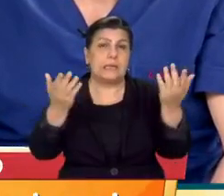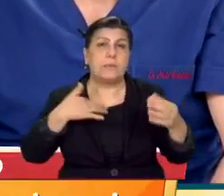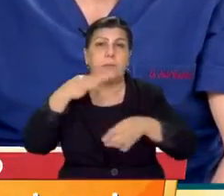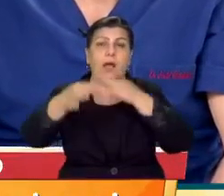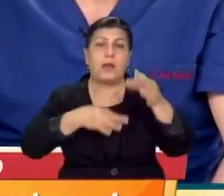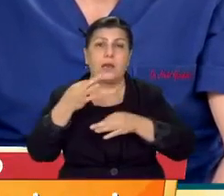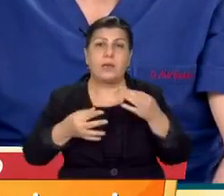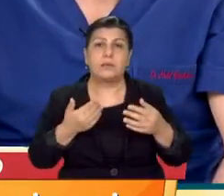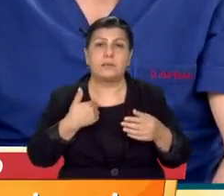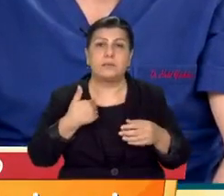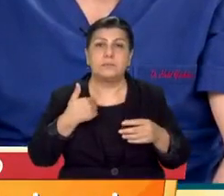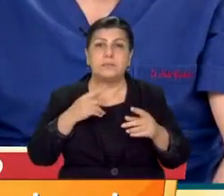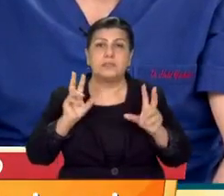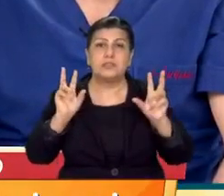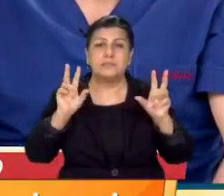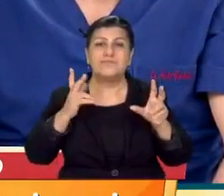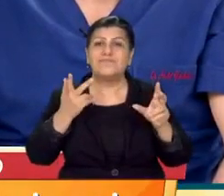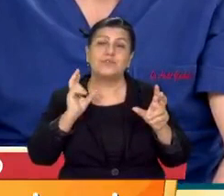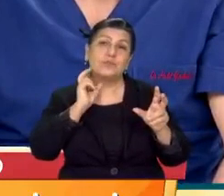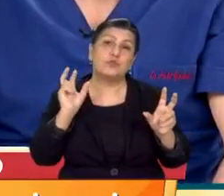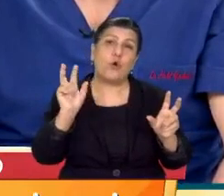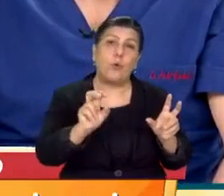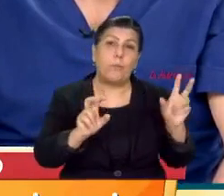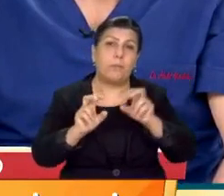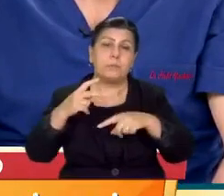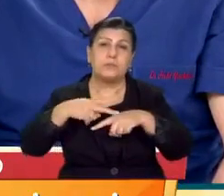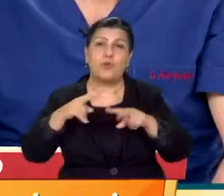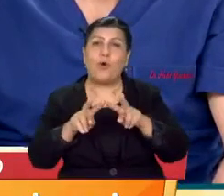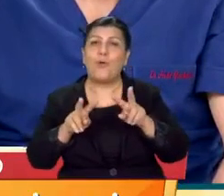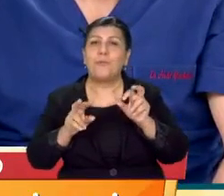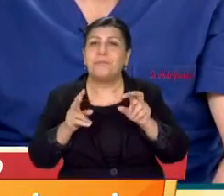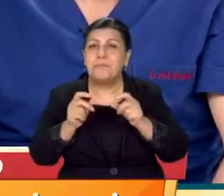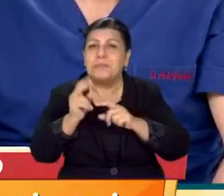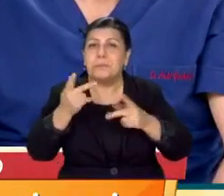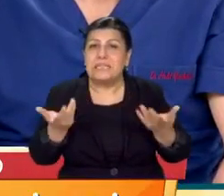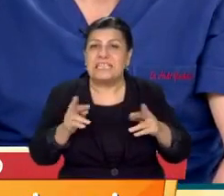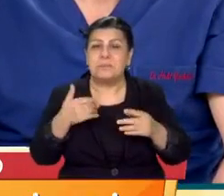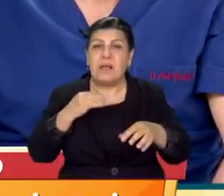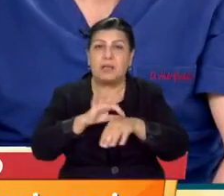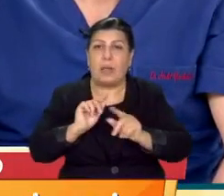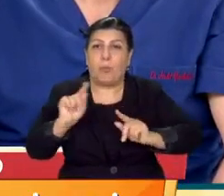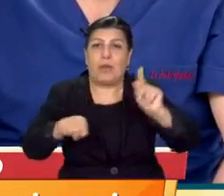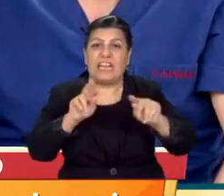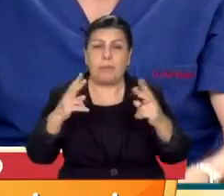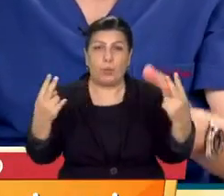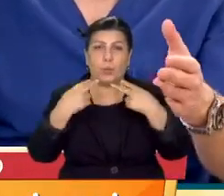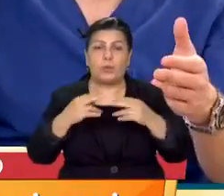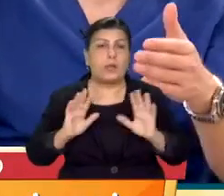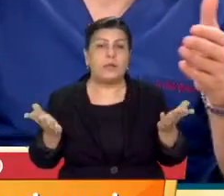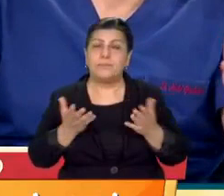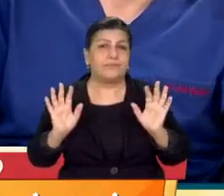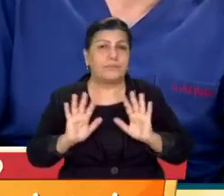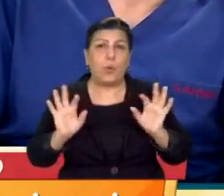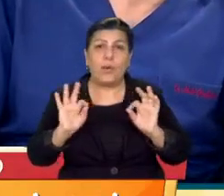akrabalarım da diyor Biz zombi miyiz diyor bu video sanki hastalık bulaştırıcı olarak görüyorlar diyor Ali